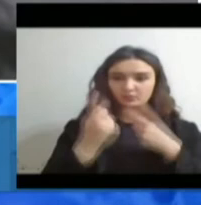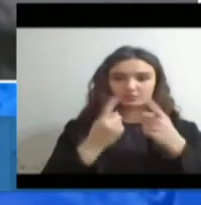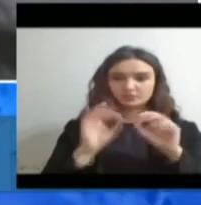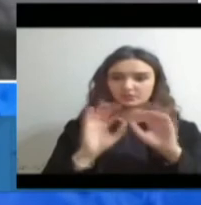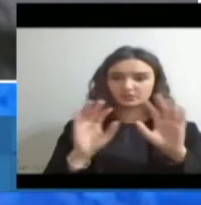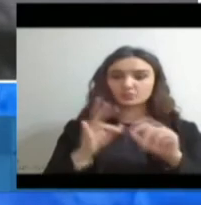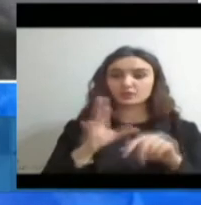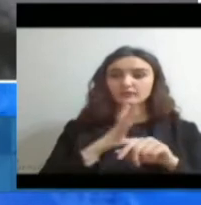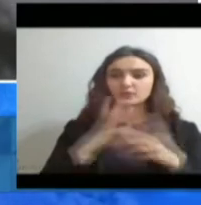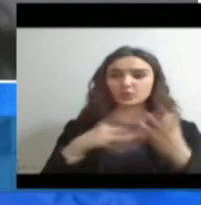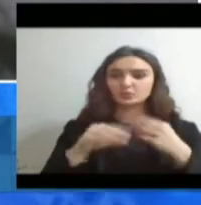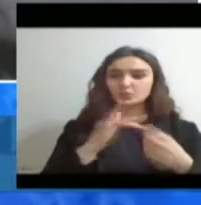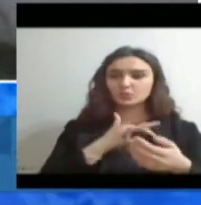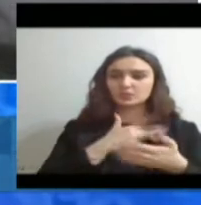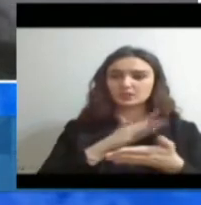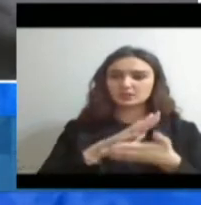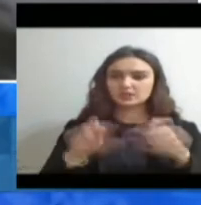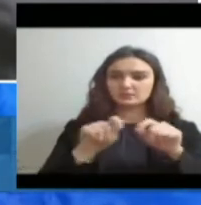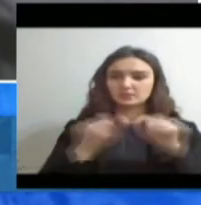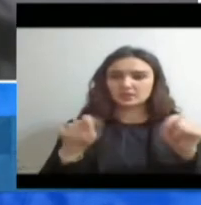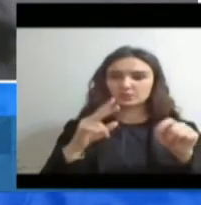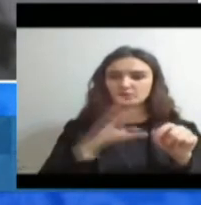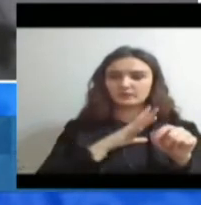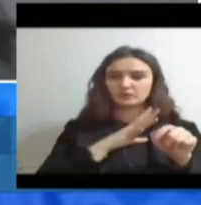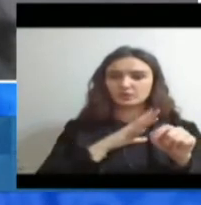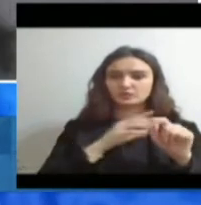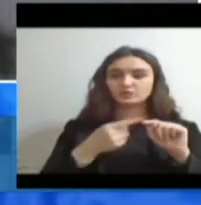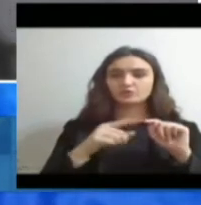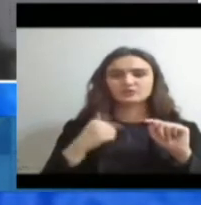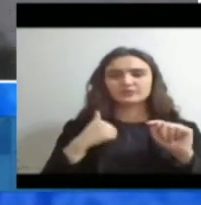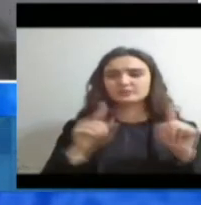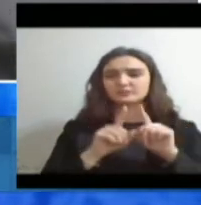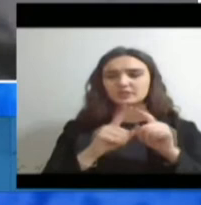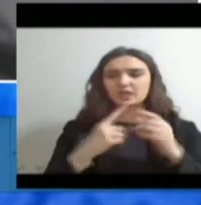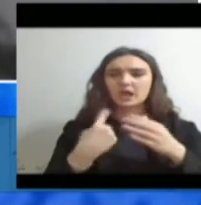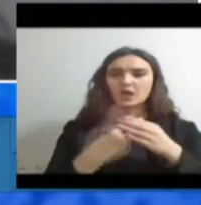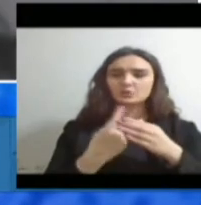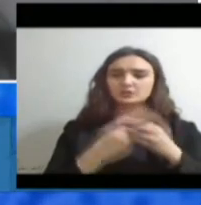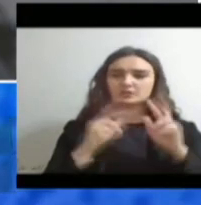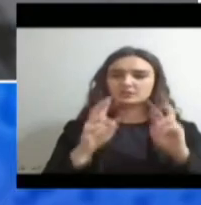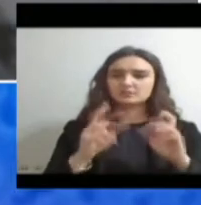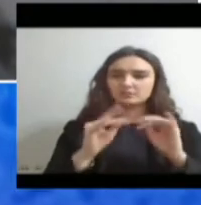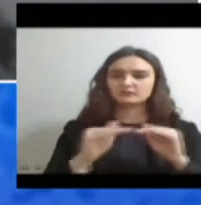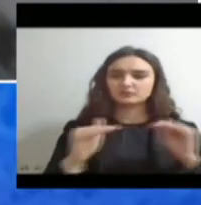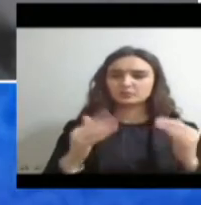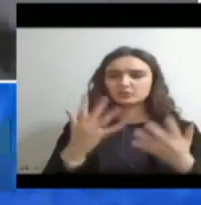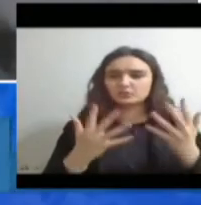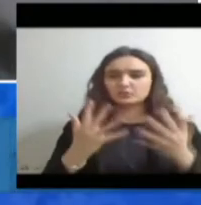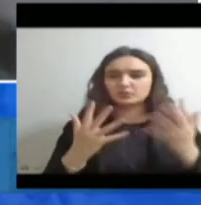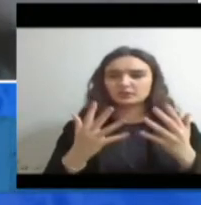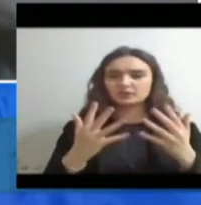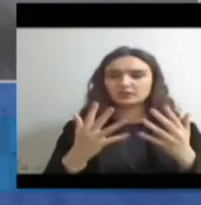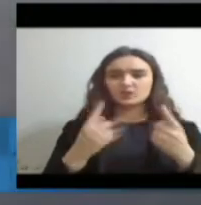ვიყოთ გულწრფელები. არ აქვს ამ შემთხვევაში მნიშვნელობა, ჩვენ ვსაუბრობთ აუტიზმის მქონე ბავშვებზე თუ თქვა